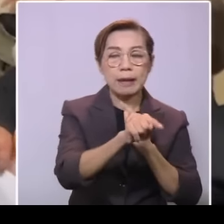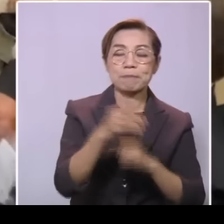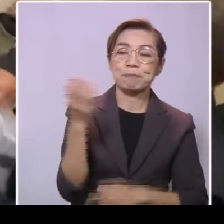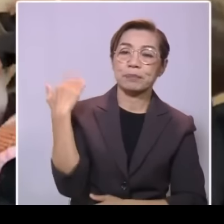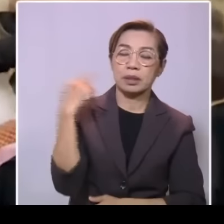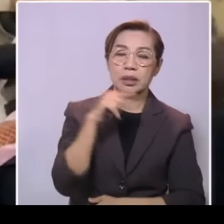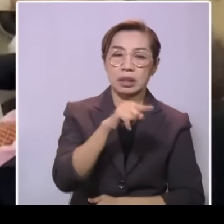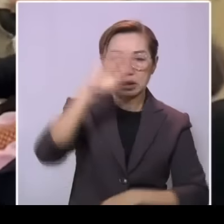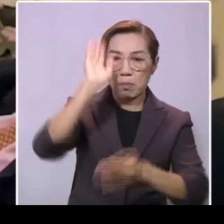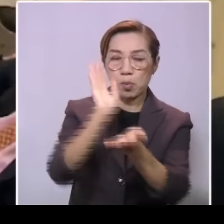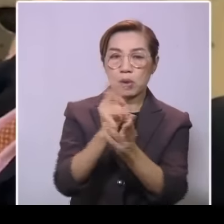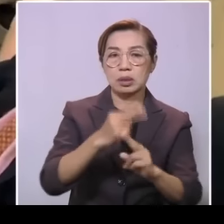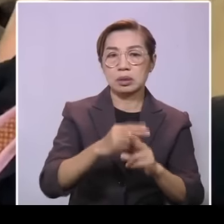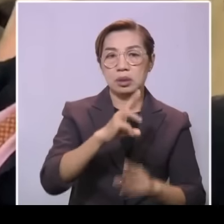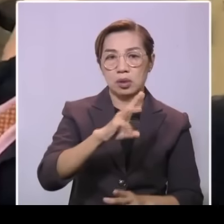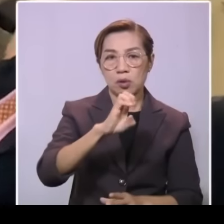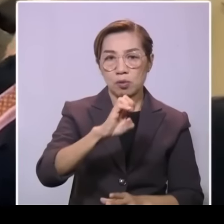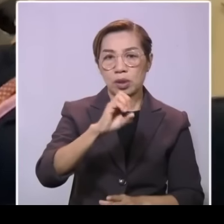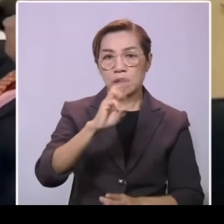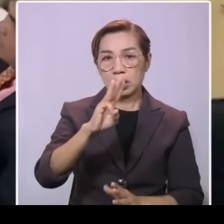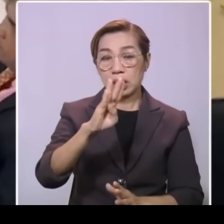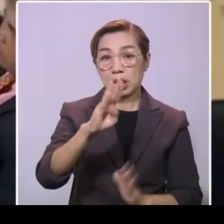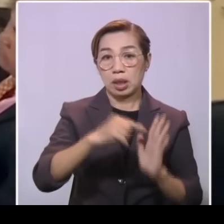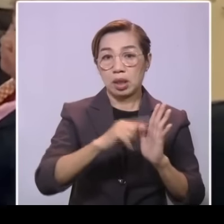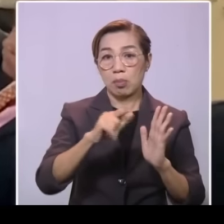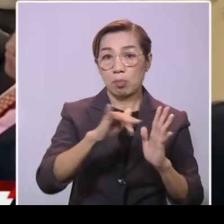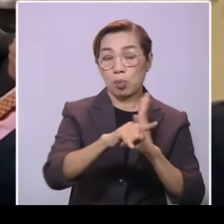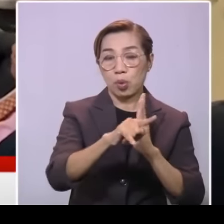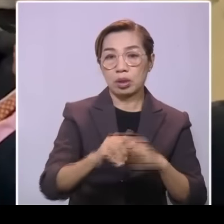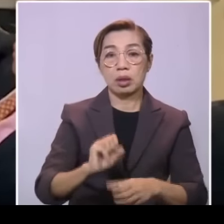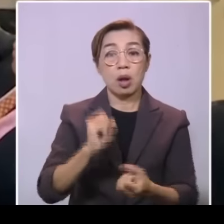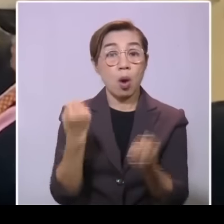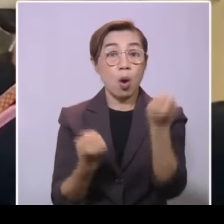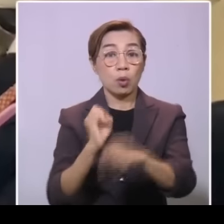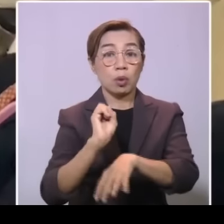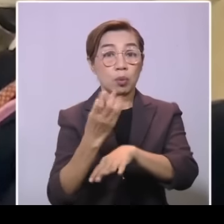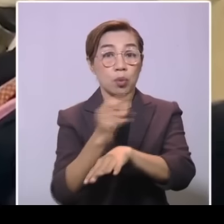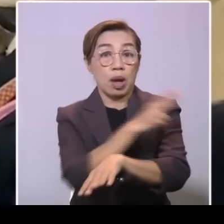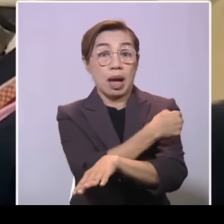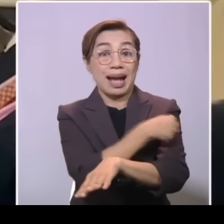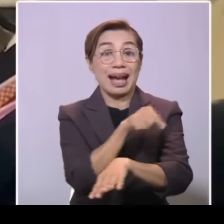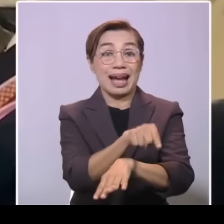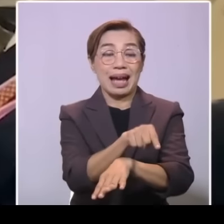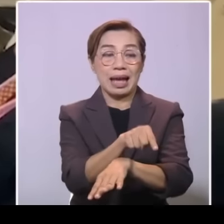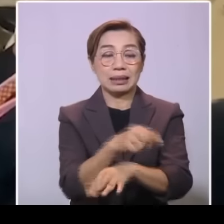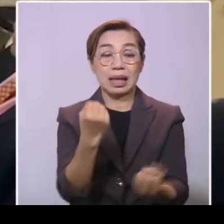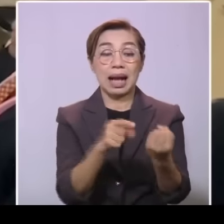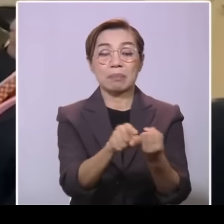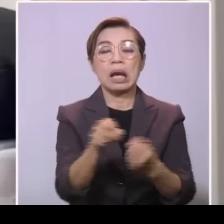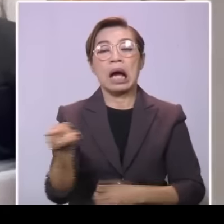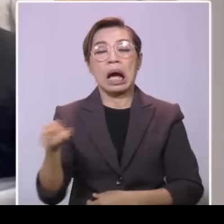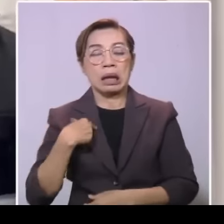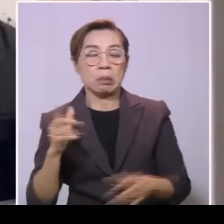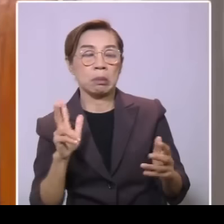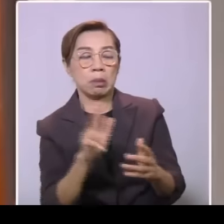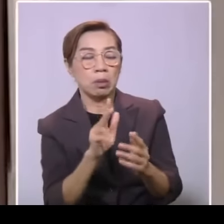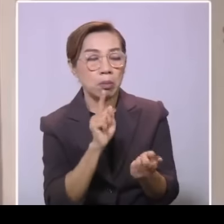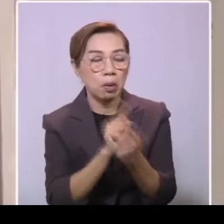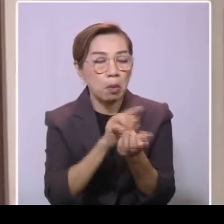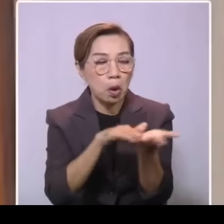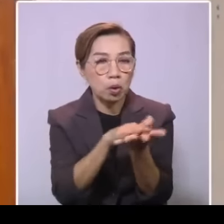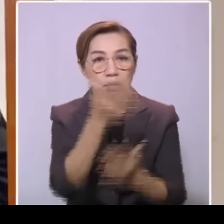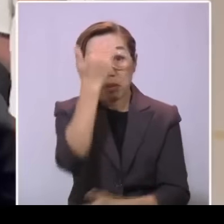ที่ร้อยตรีวิบูลย์ฮอบุตรคนขับรถพยาบาลครับเพราะว่าก่อนหน้านี้ตัวนายเดวิดเนี่ยเคยแสดงพฤติกรร